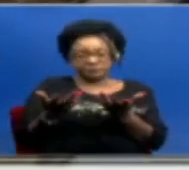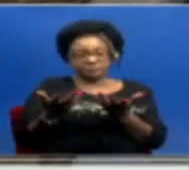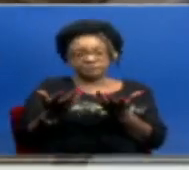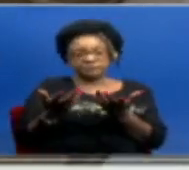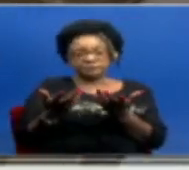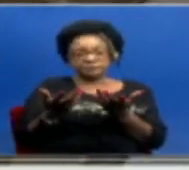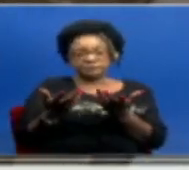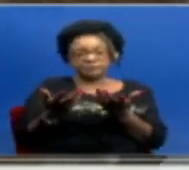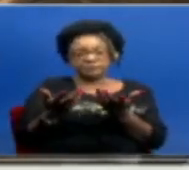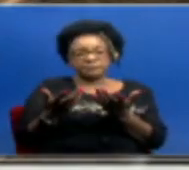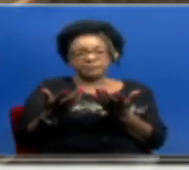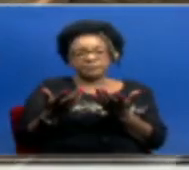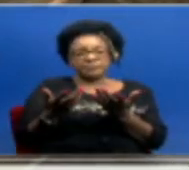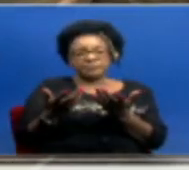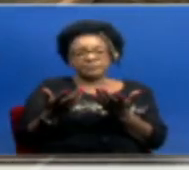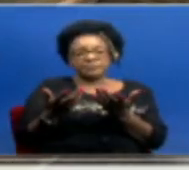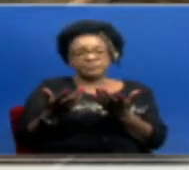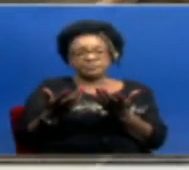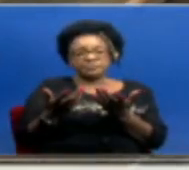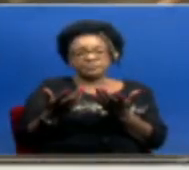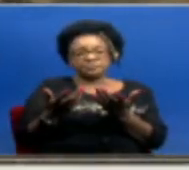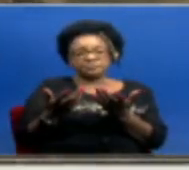wapi?